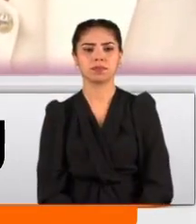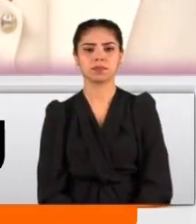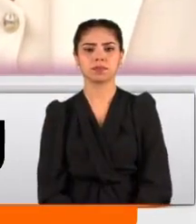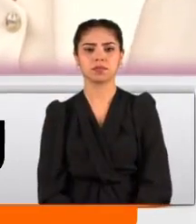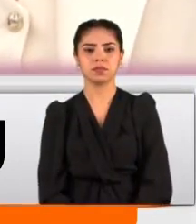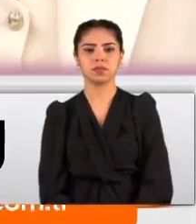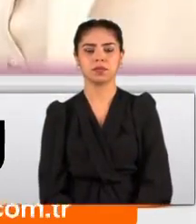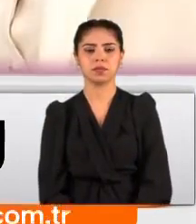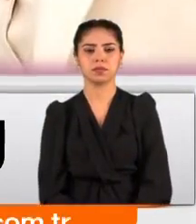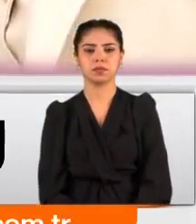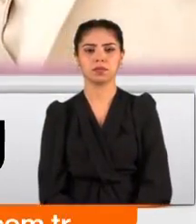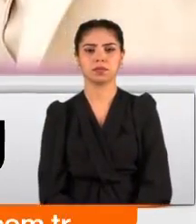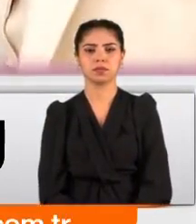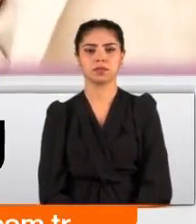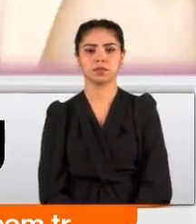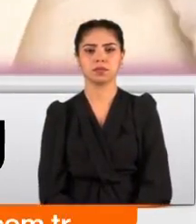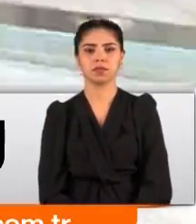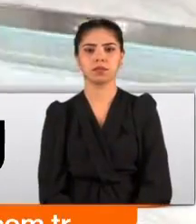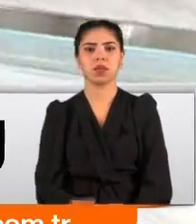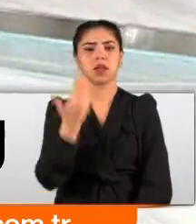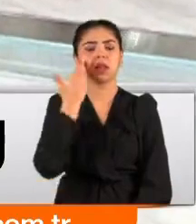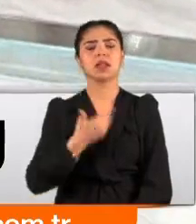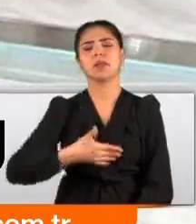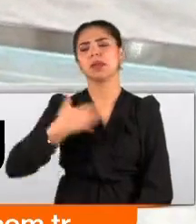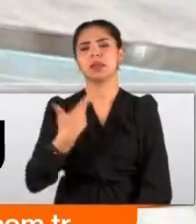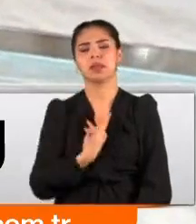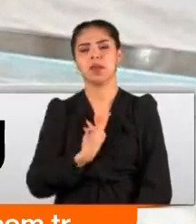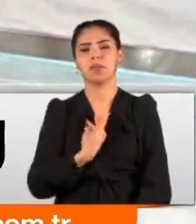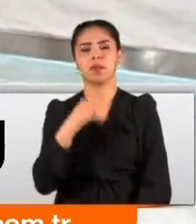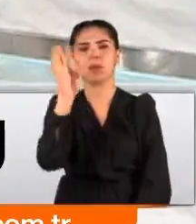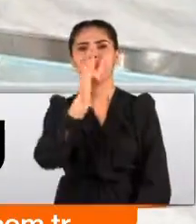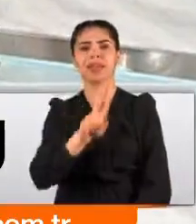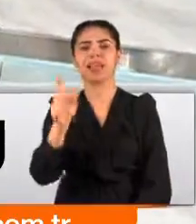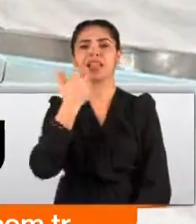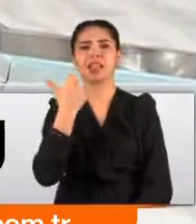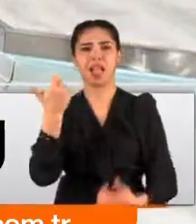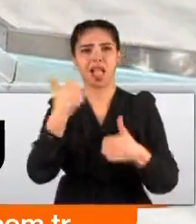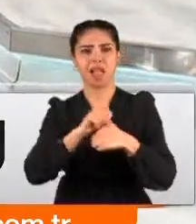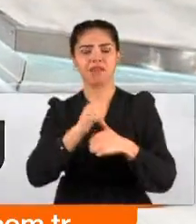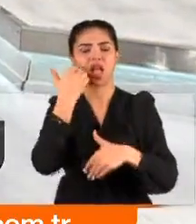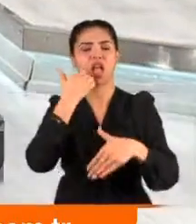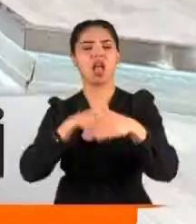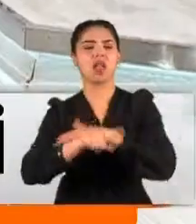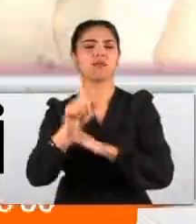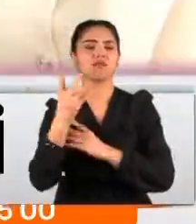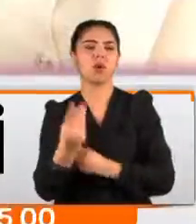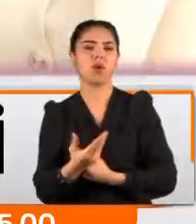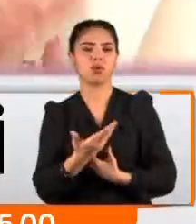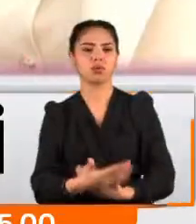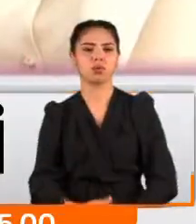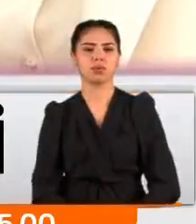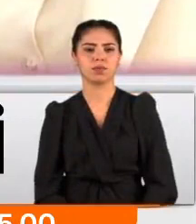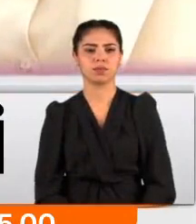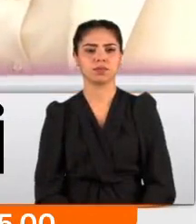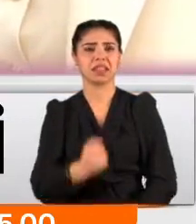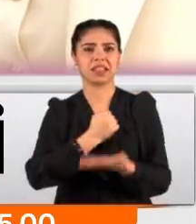Hiç sevmemişler ki. İzlemeye bile tahammül edemiyorsun. İddiasına göre 47 yıllık evliliği ihanetle sarsıldı. Kadına dedi nikahını